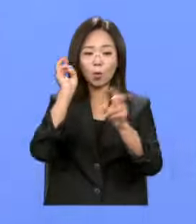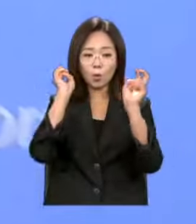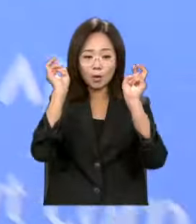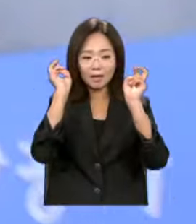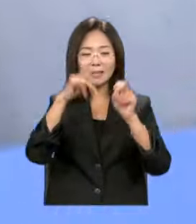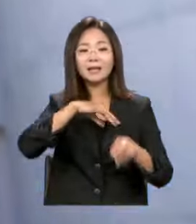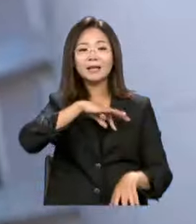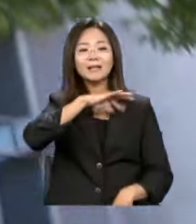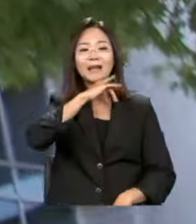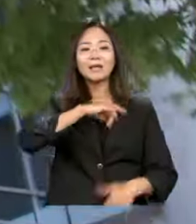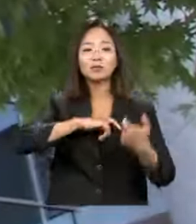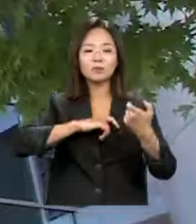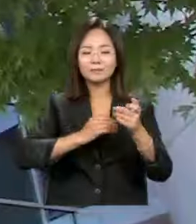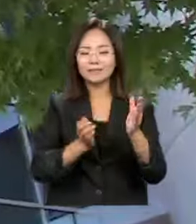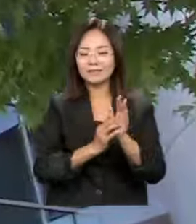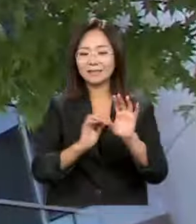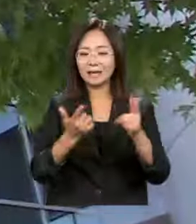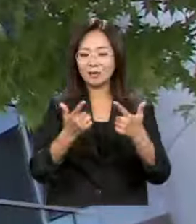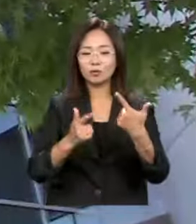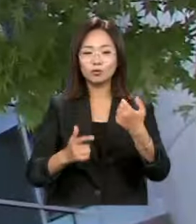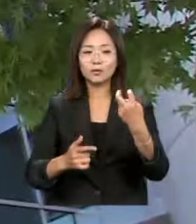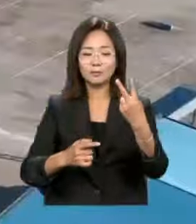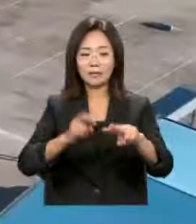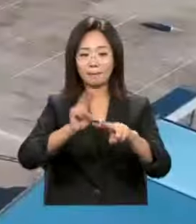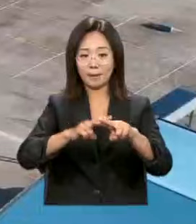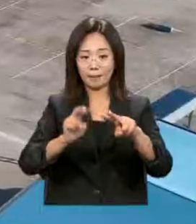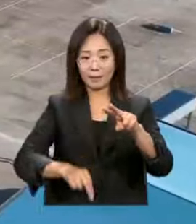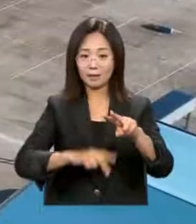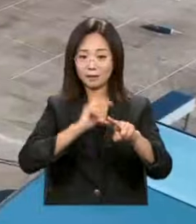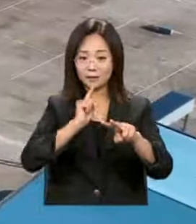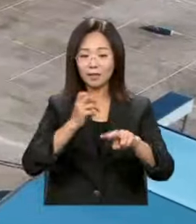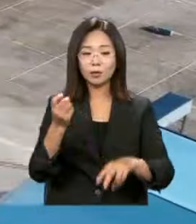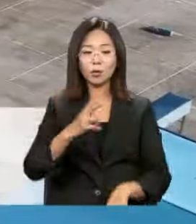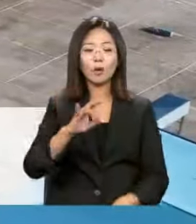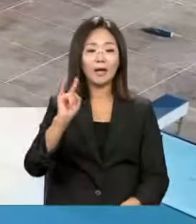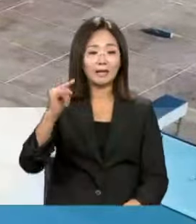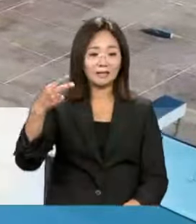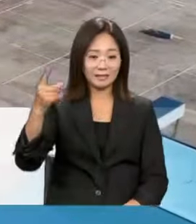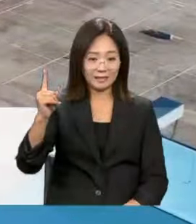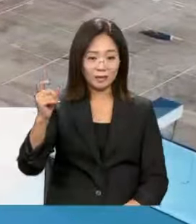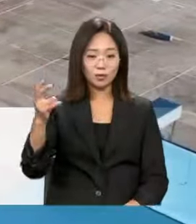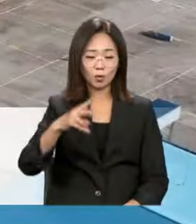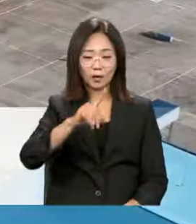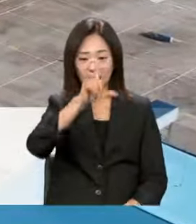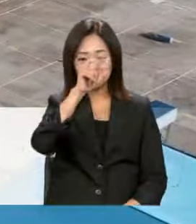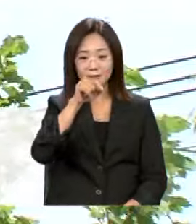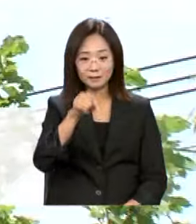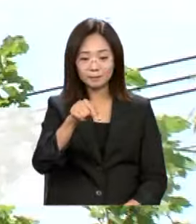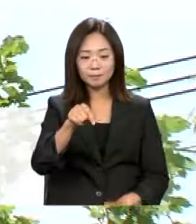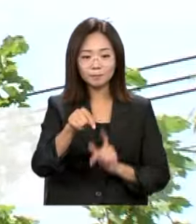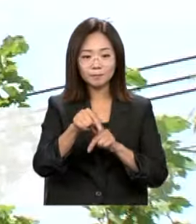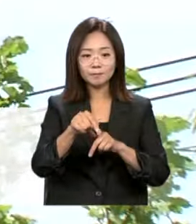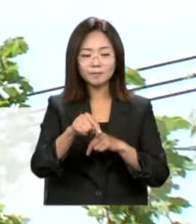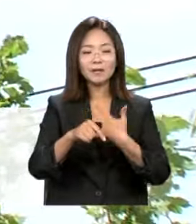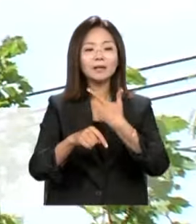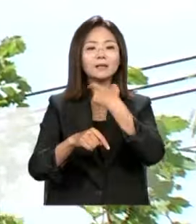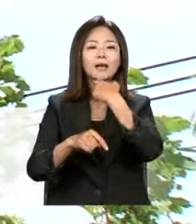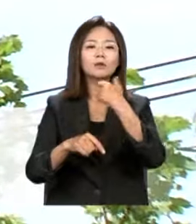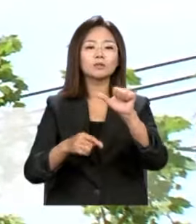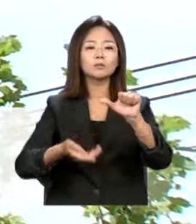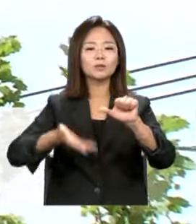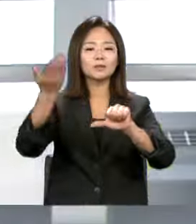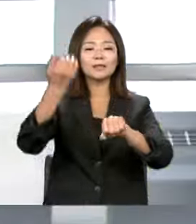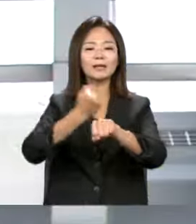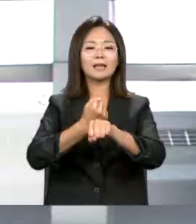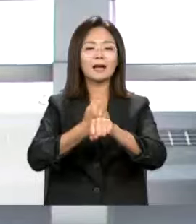정년을 연장한 상태 이에 더에 HD 현대중공업과 LG 유플러스 노조는 정년을 65세로 연장해